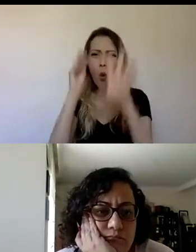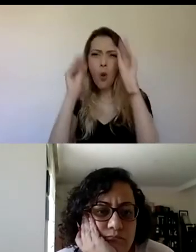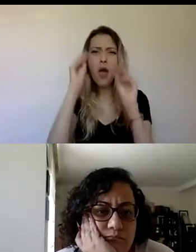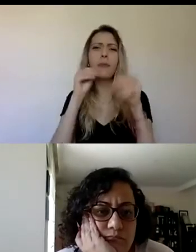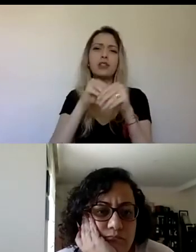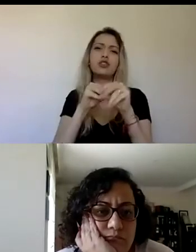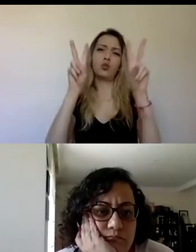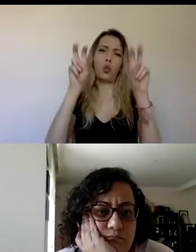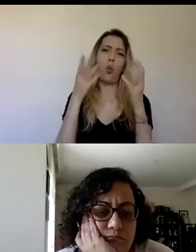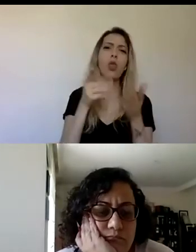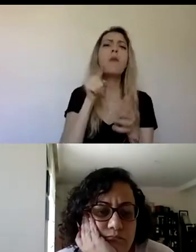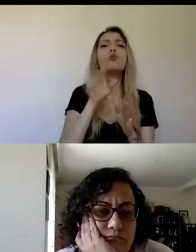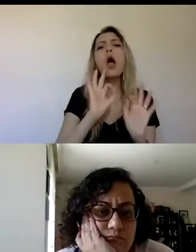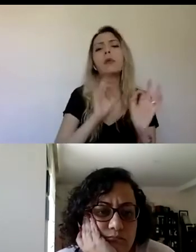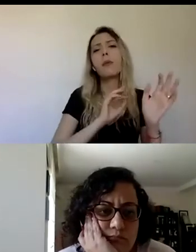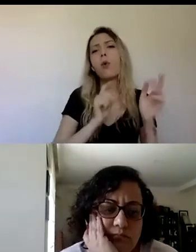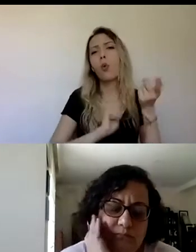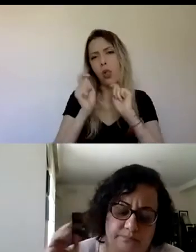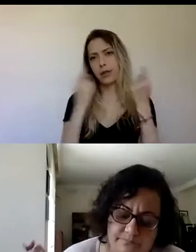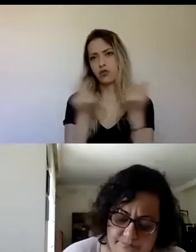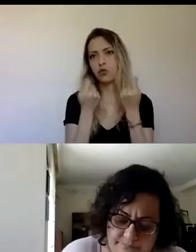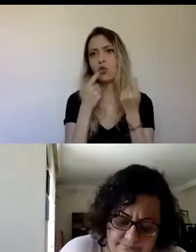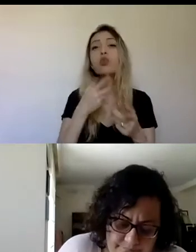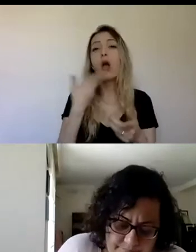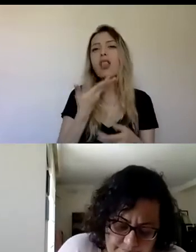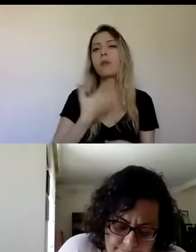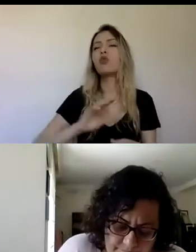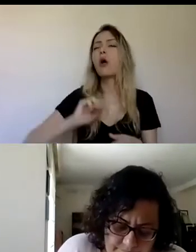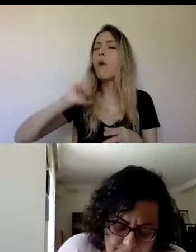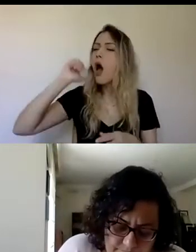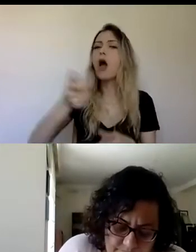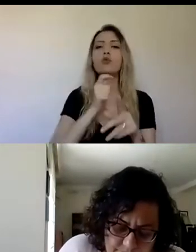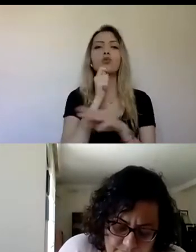kullanmaya çalışıyorum ya da her konuştuğumda bundan bahsetmek istiyorum. Hani bu